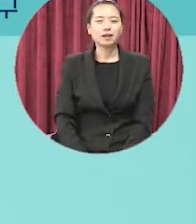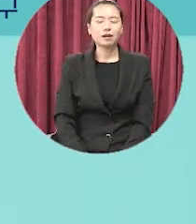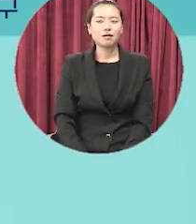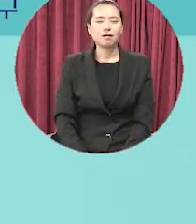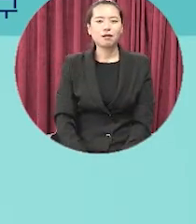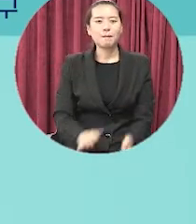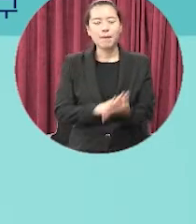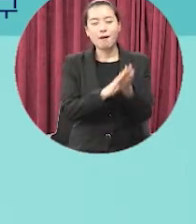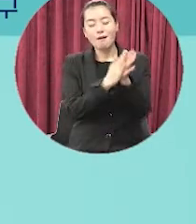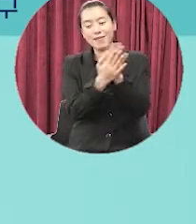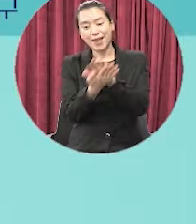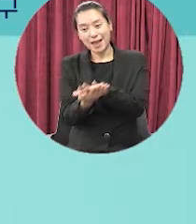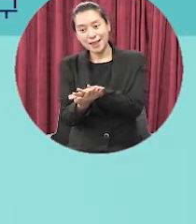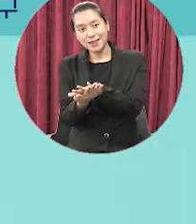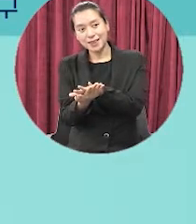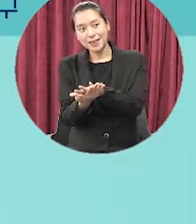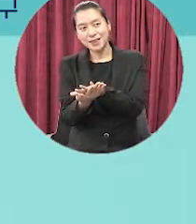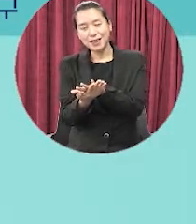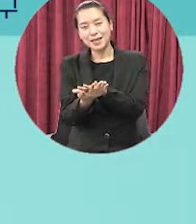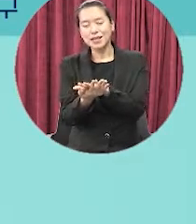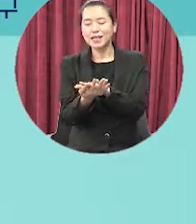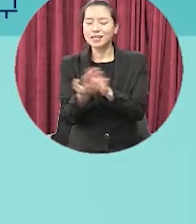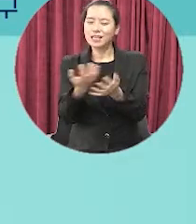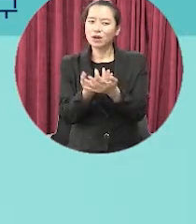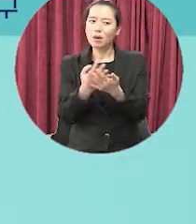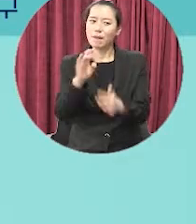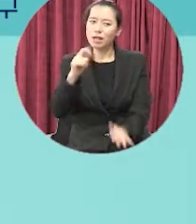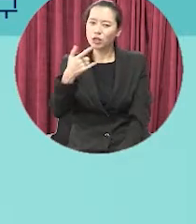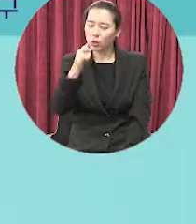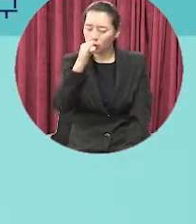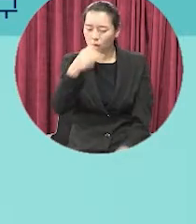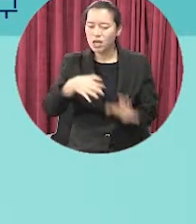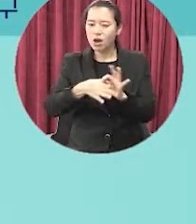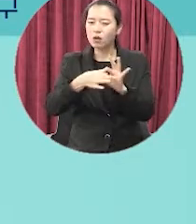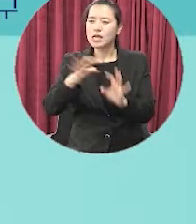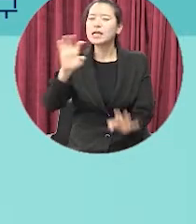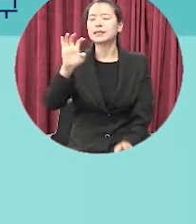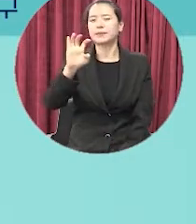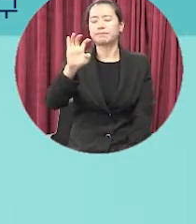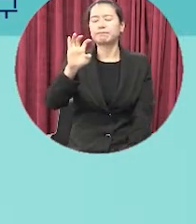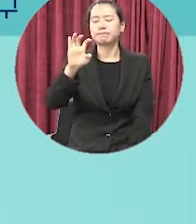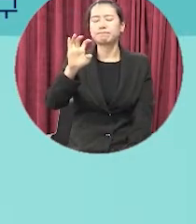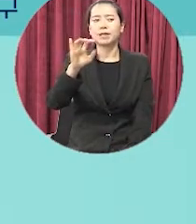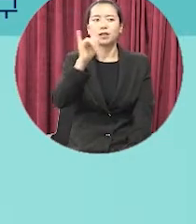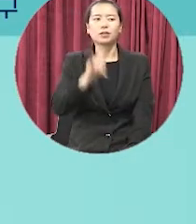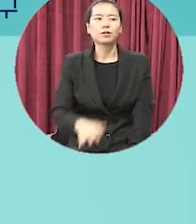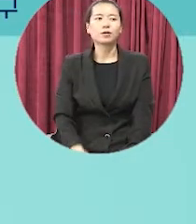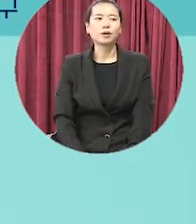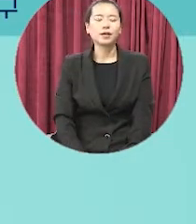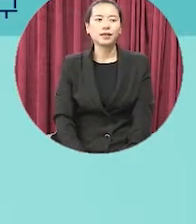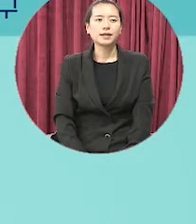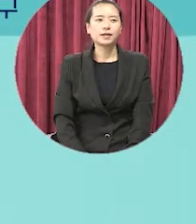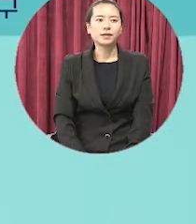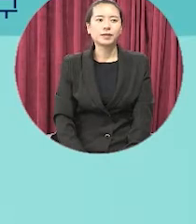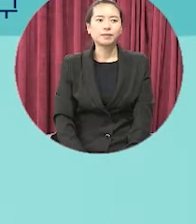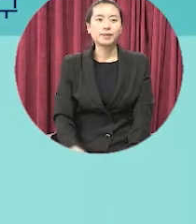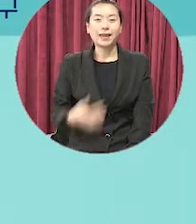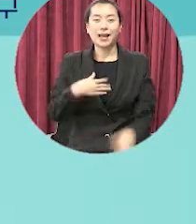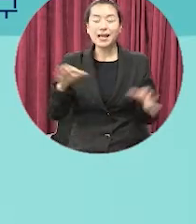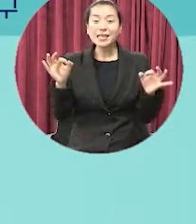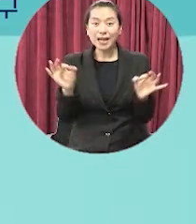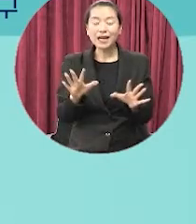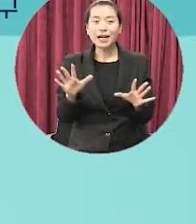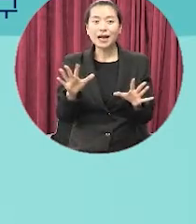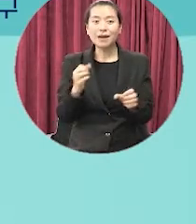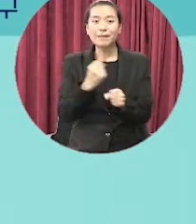40 45 개 정도 되구요 그 다음에 연결되는 게 한 40개 100원 정도 됩니다 그래서 대부 비디오 제가 잠깐 만든 게 있는데요